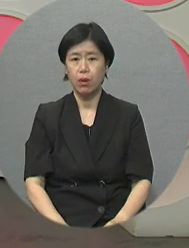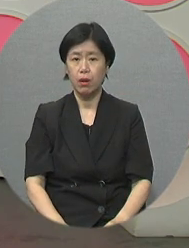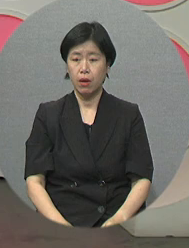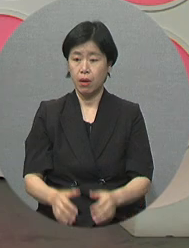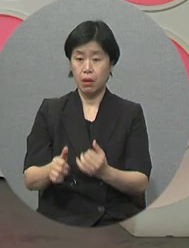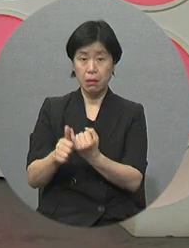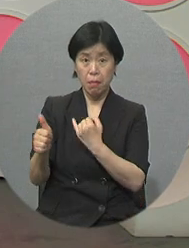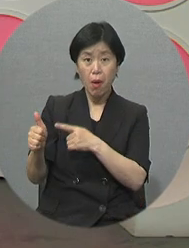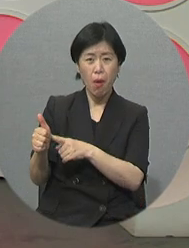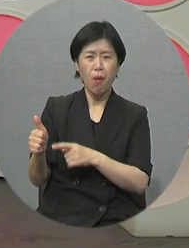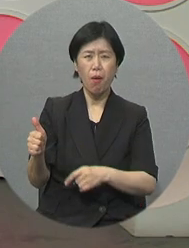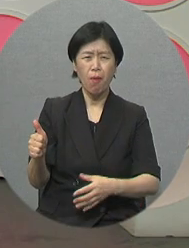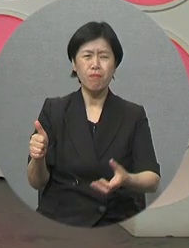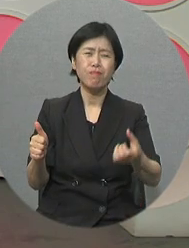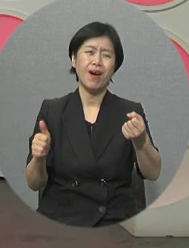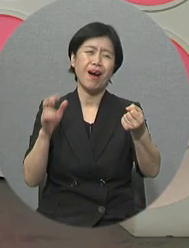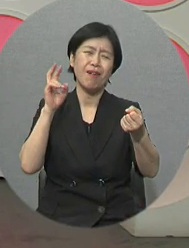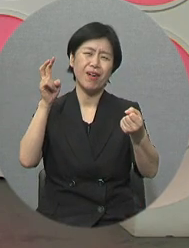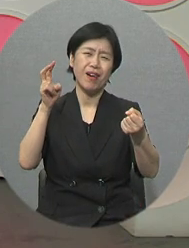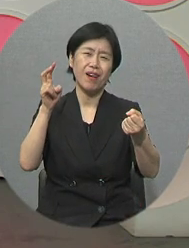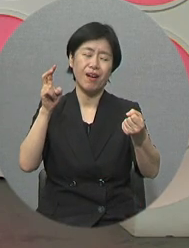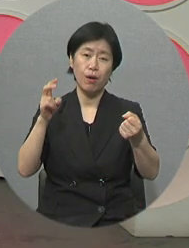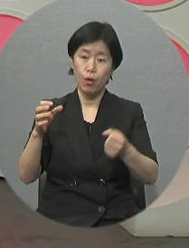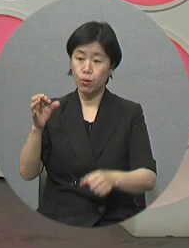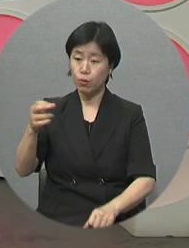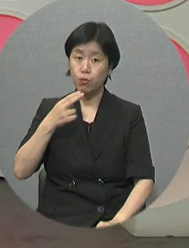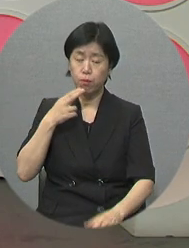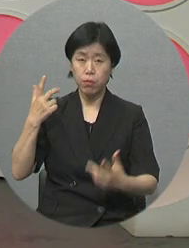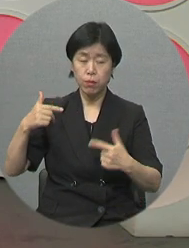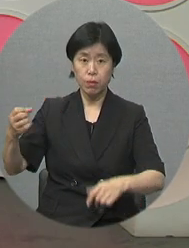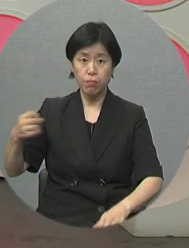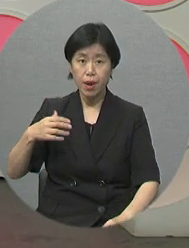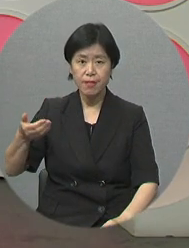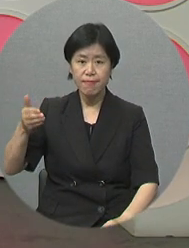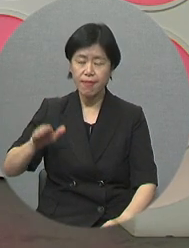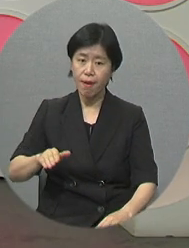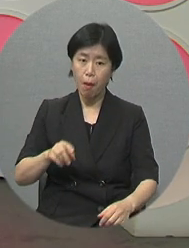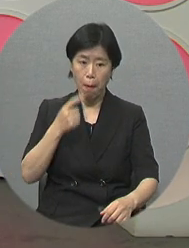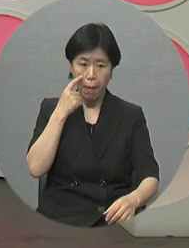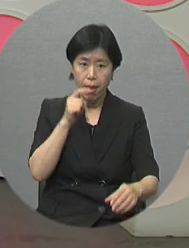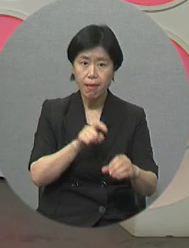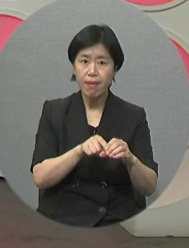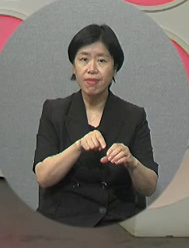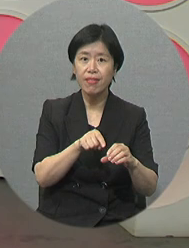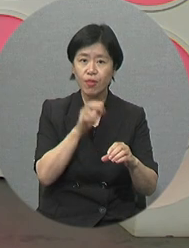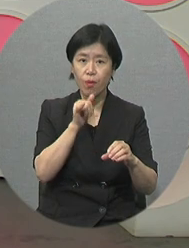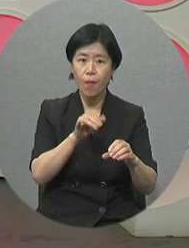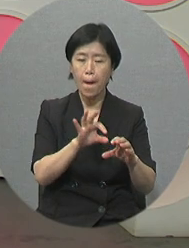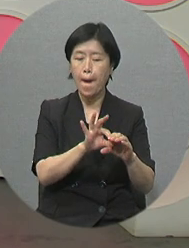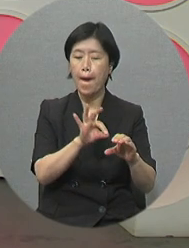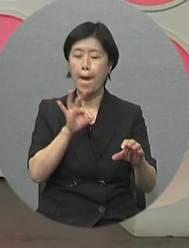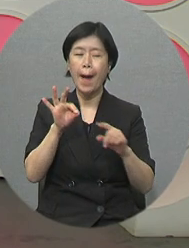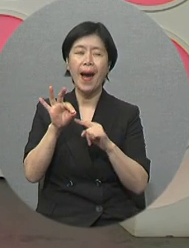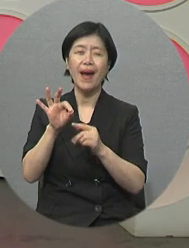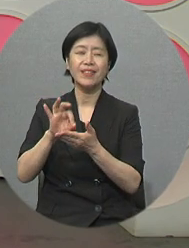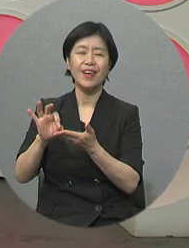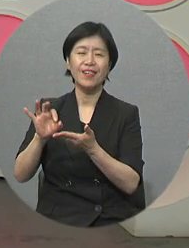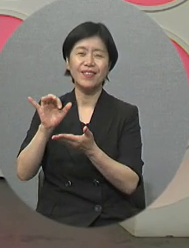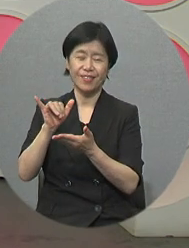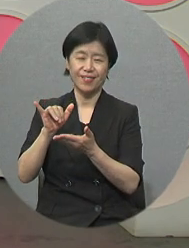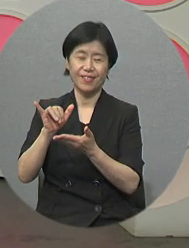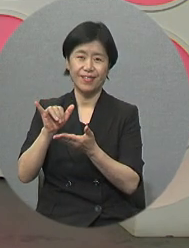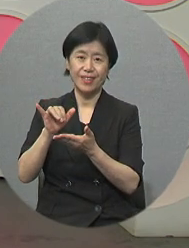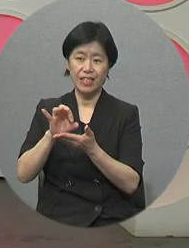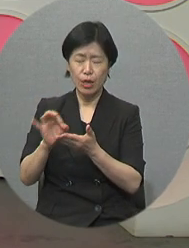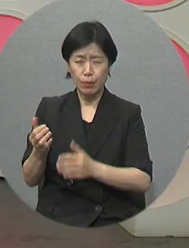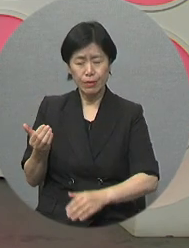하더니 남편이 아주 괘씸해서 수표 한 장을 꺼내서 쓰던 날 저는 계산대 앞에서 조금